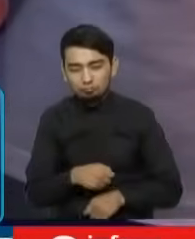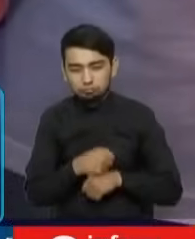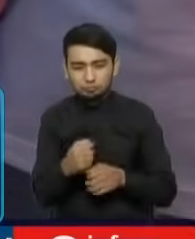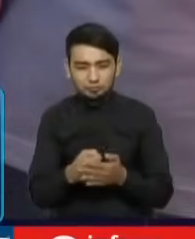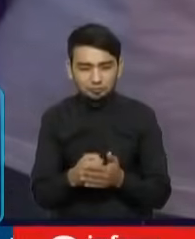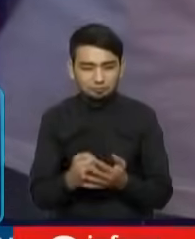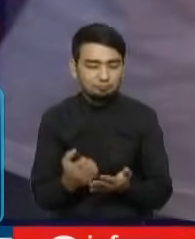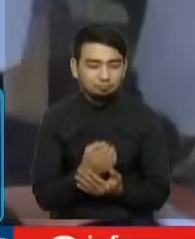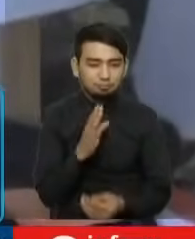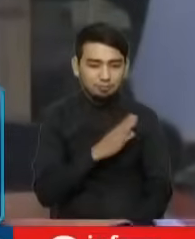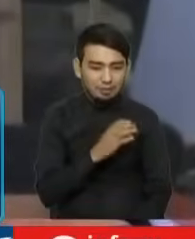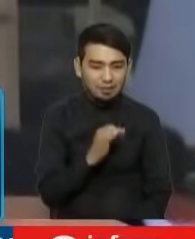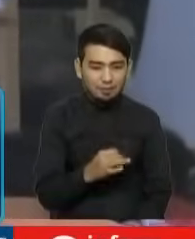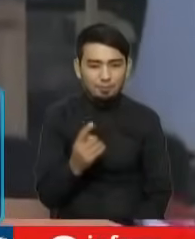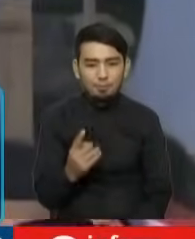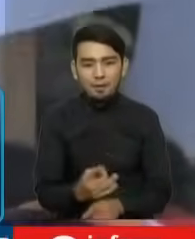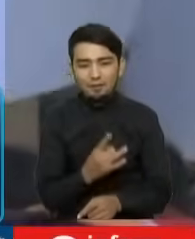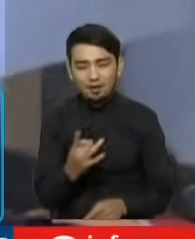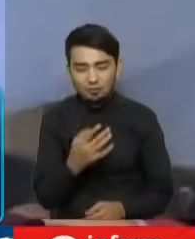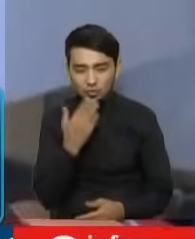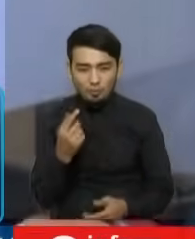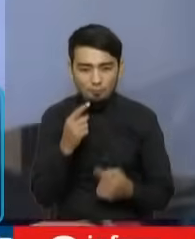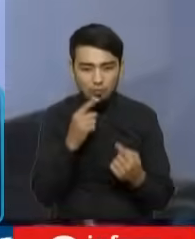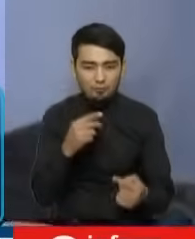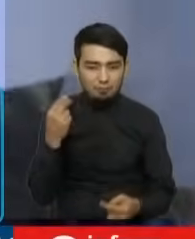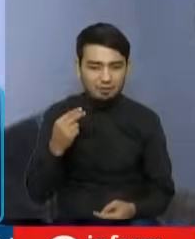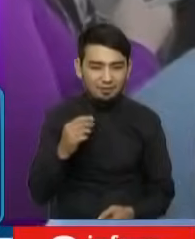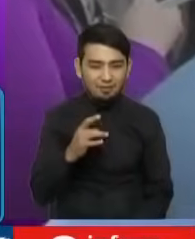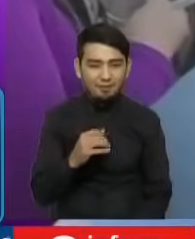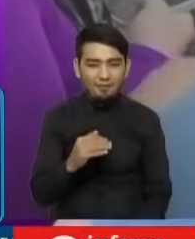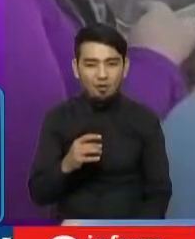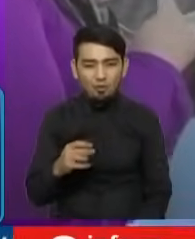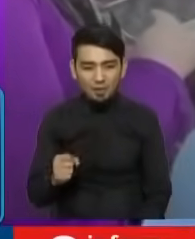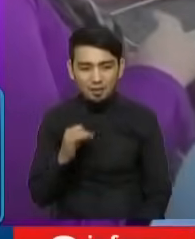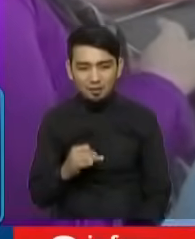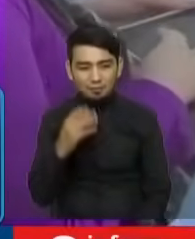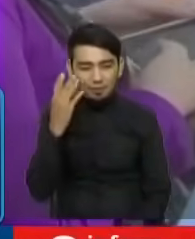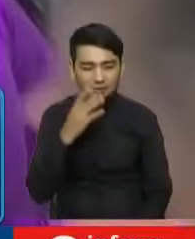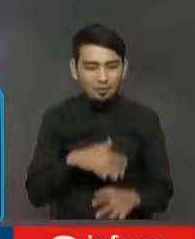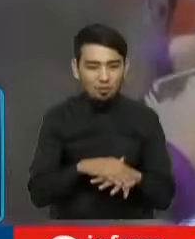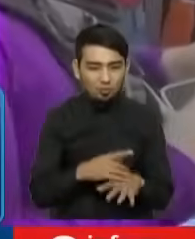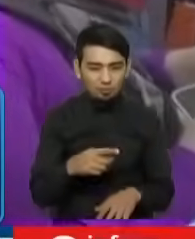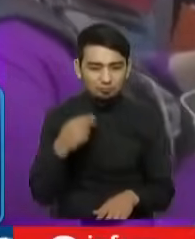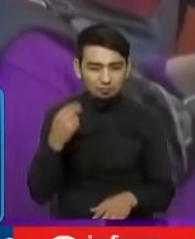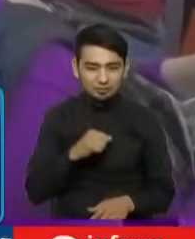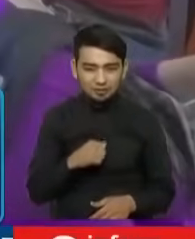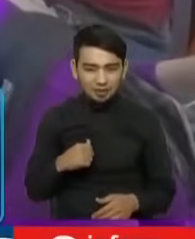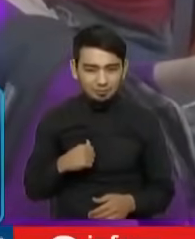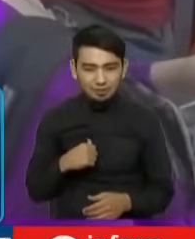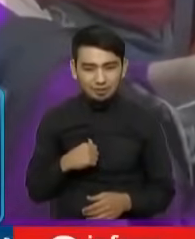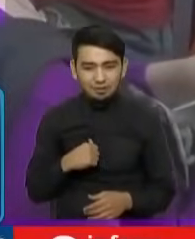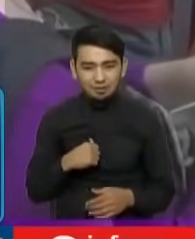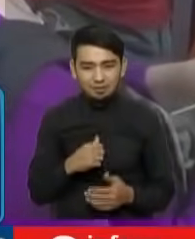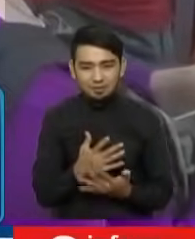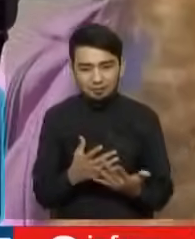Жители Аргентины не впервые выражают протест против президентской реформы. По мнению граждан, они бьют по самым уязвимым